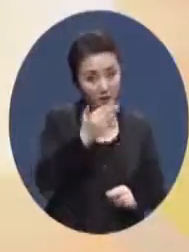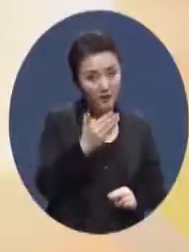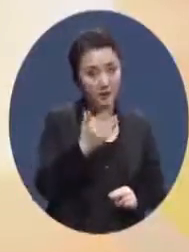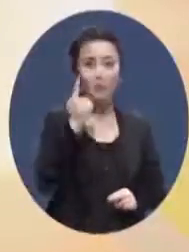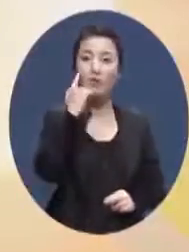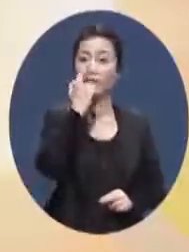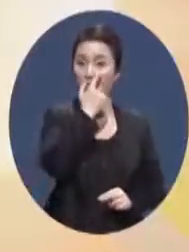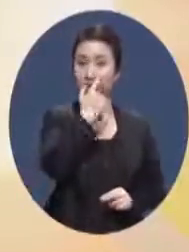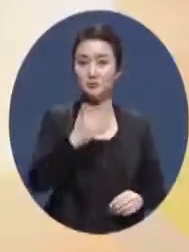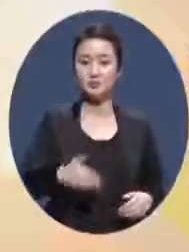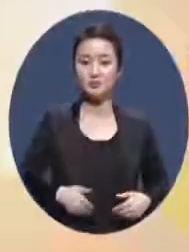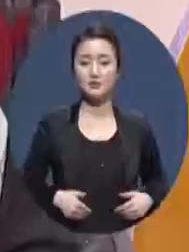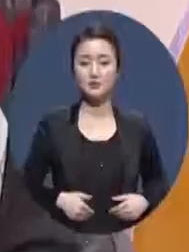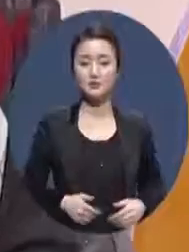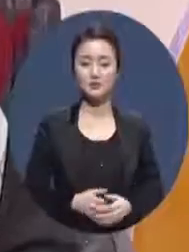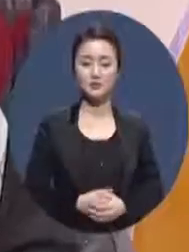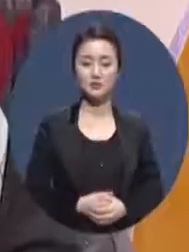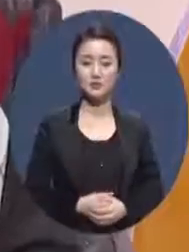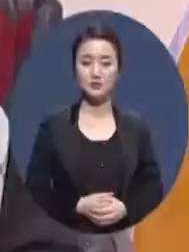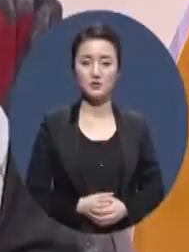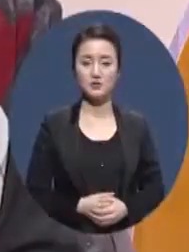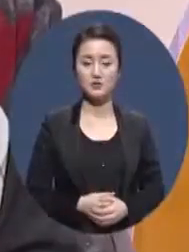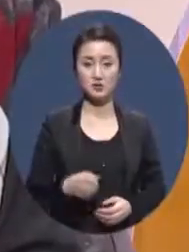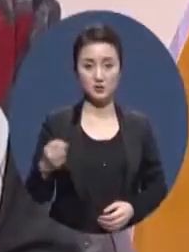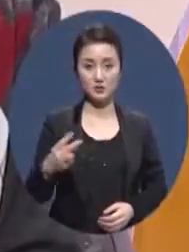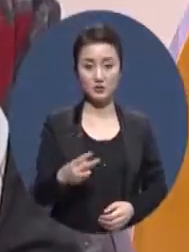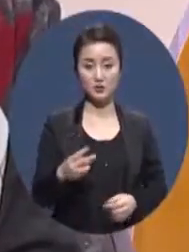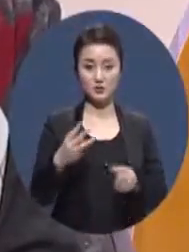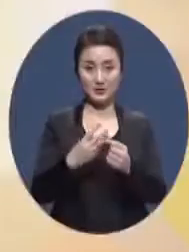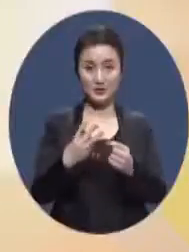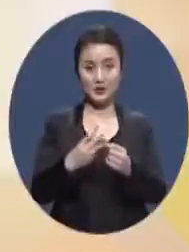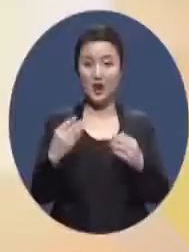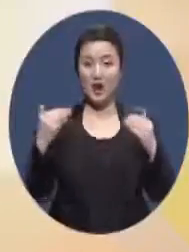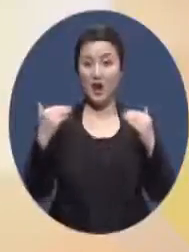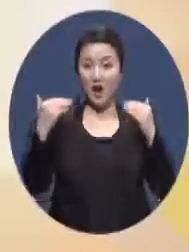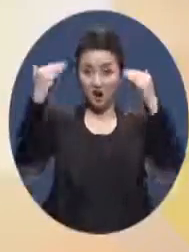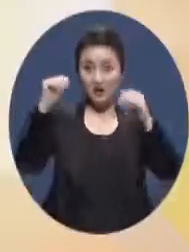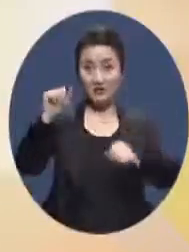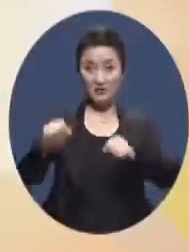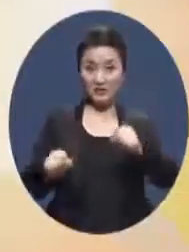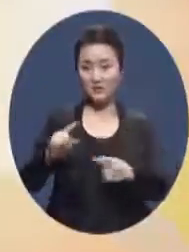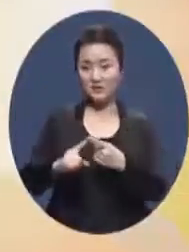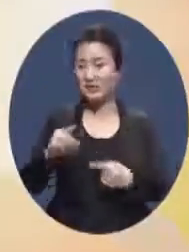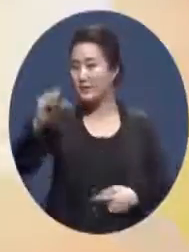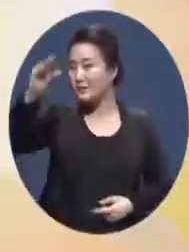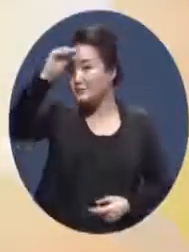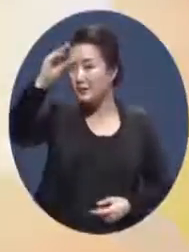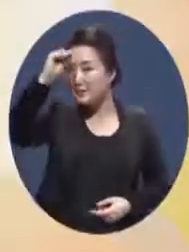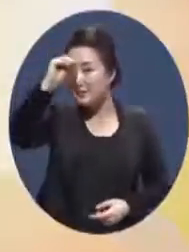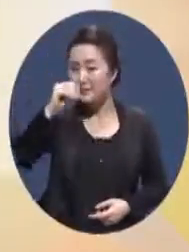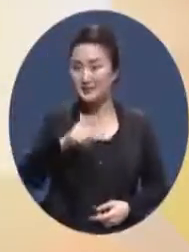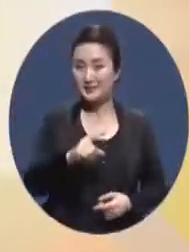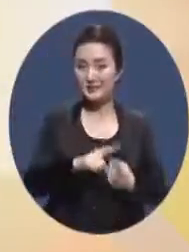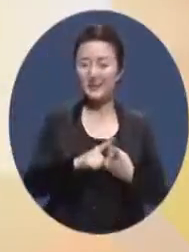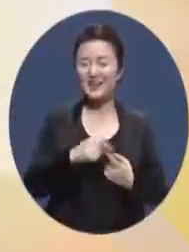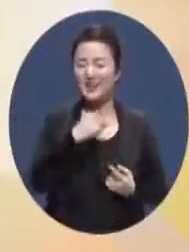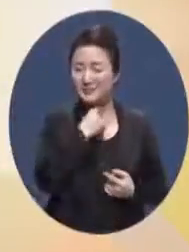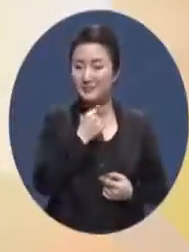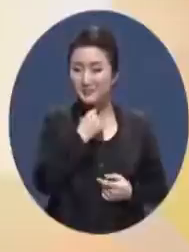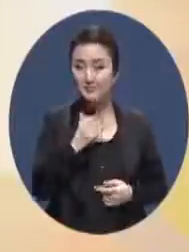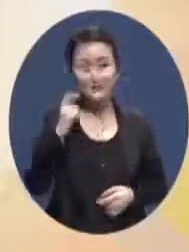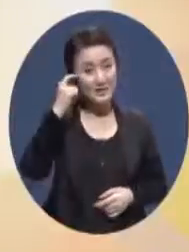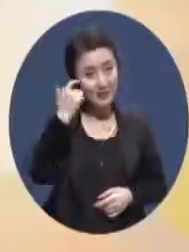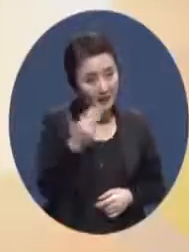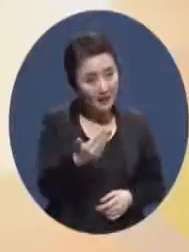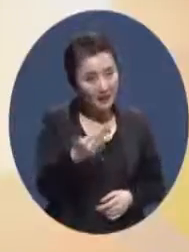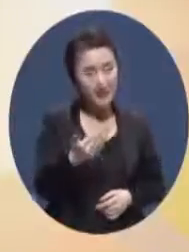아까 관심을 나타내죠. 네. 예, 그다음에 어른의 행동을 모방하기 원해야 돼요. 이 아이가 엄마처럼 한번 이렇게 막 해보고 이게 따라야 되는 거